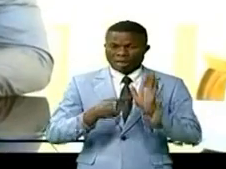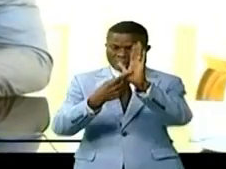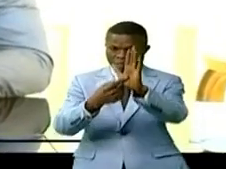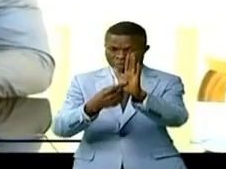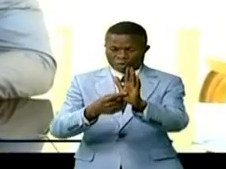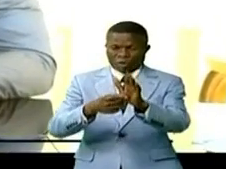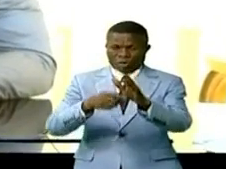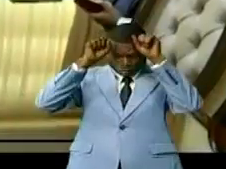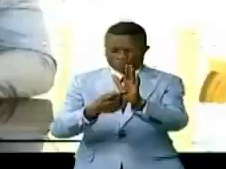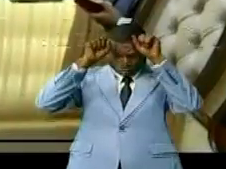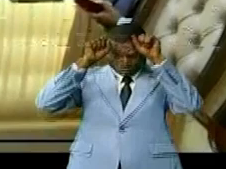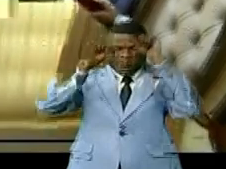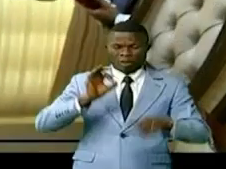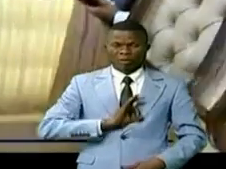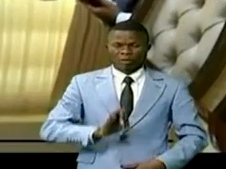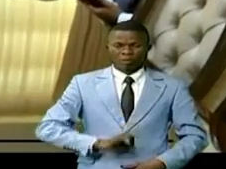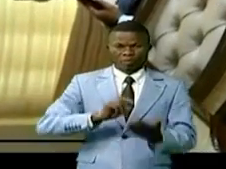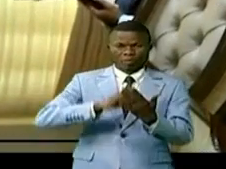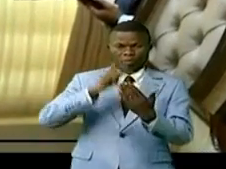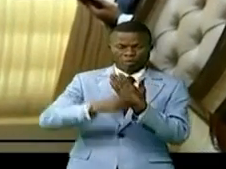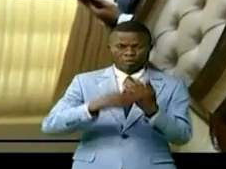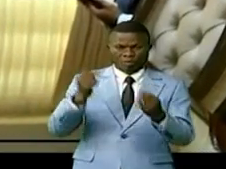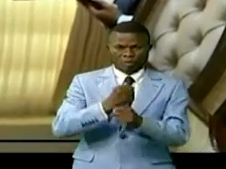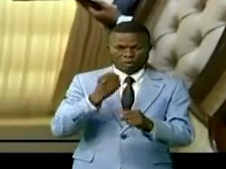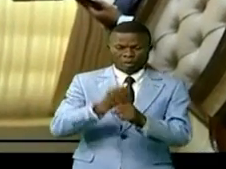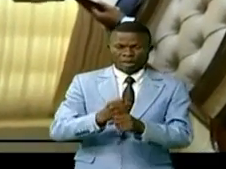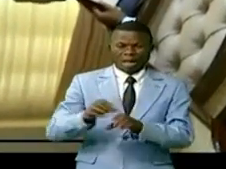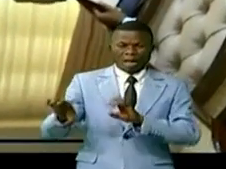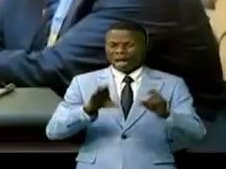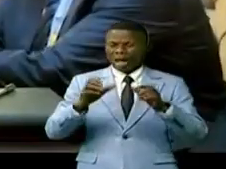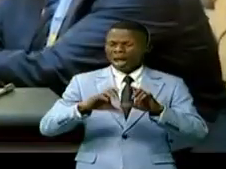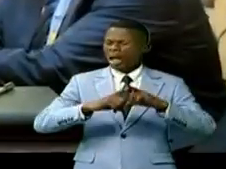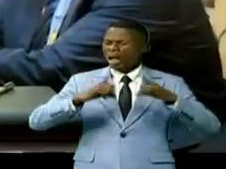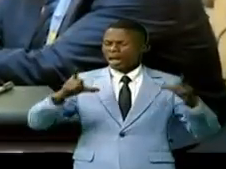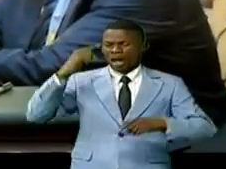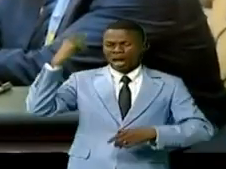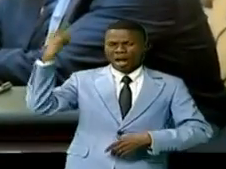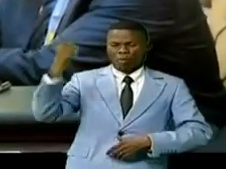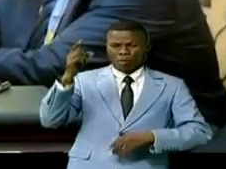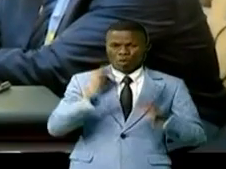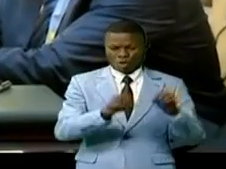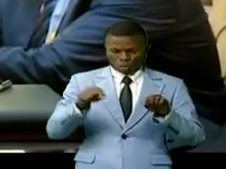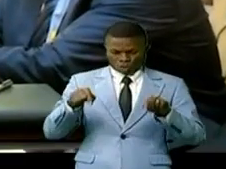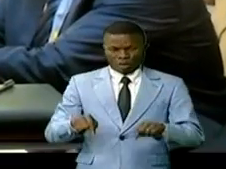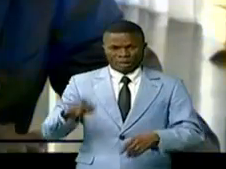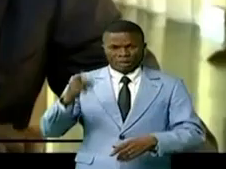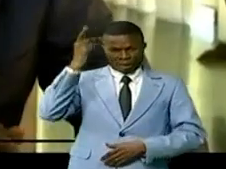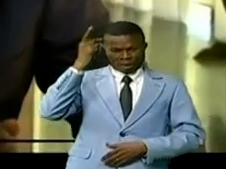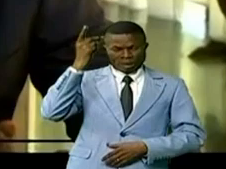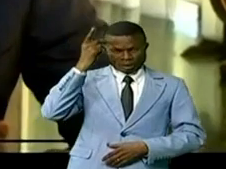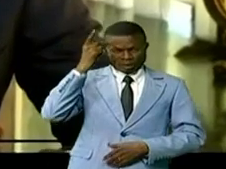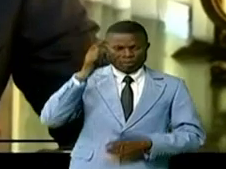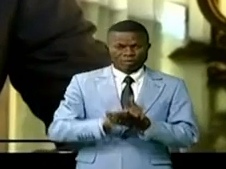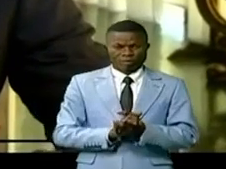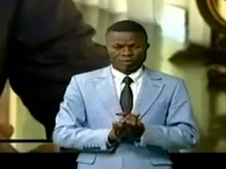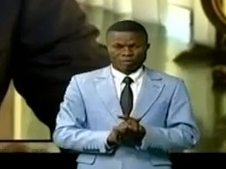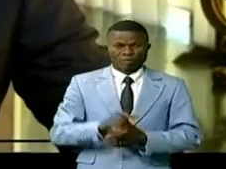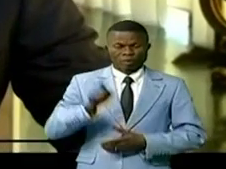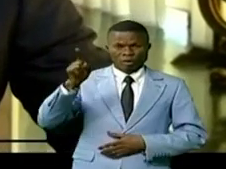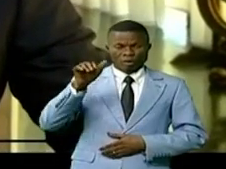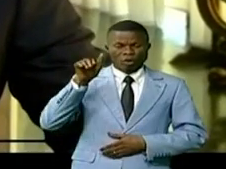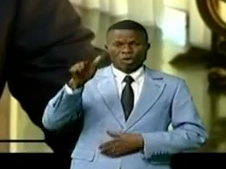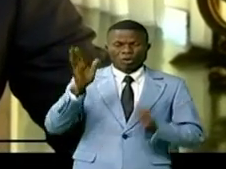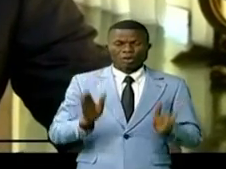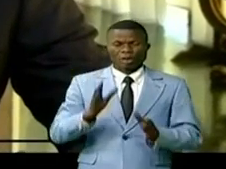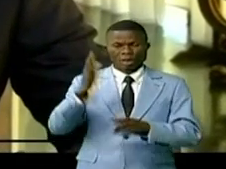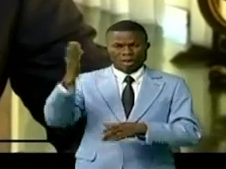chef de l'État le plan de travail de ce grand événement mondial qui se tiendra à Kinshasa. Isidore Nwanja dit avoir